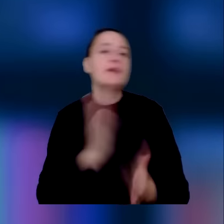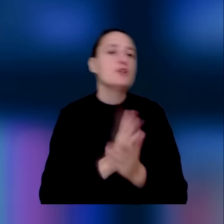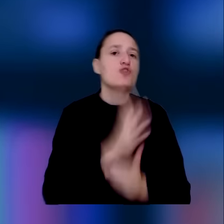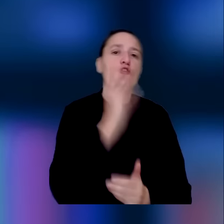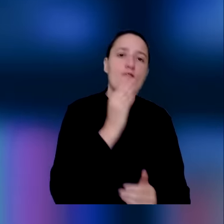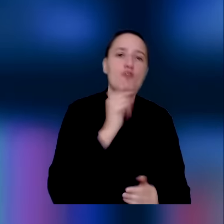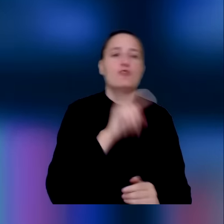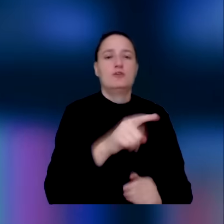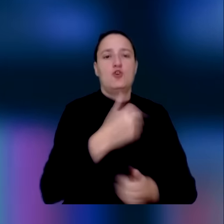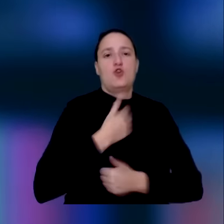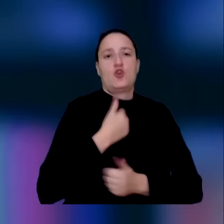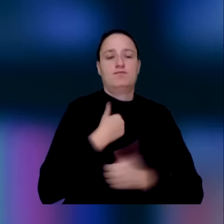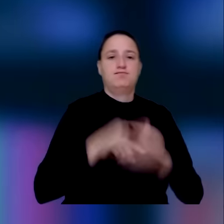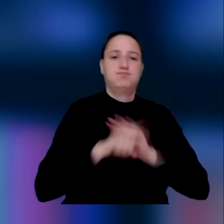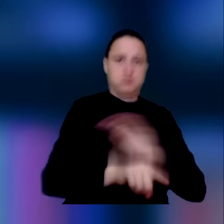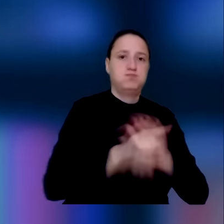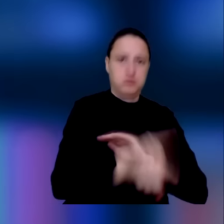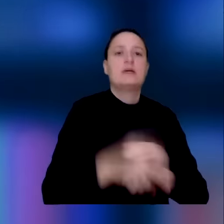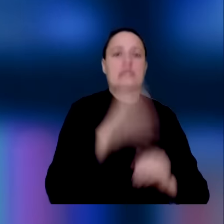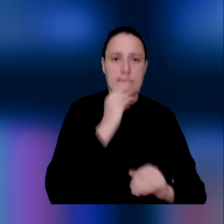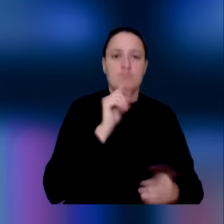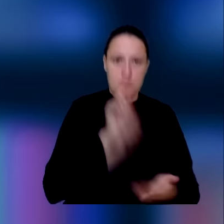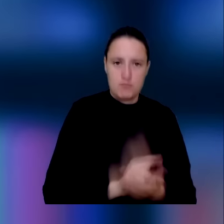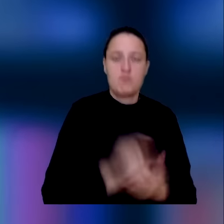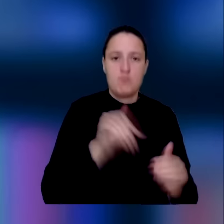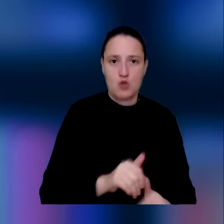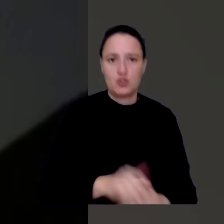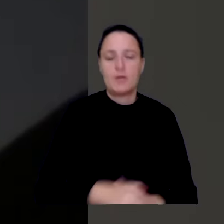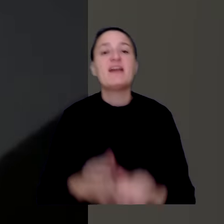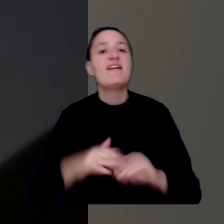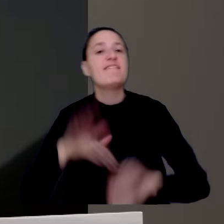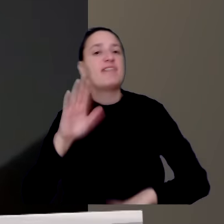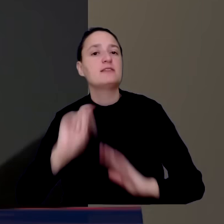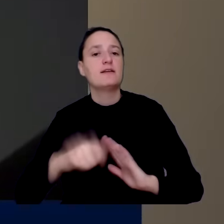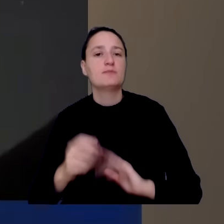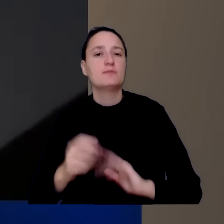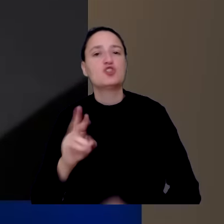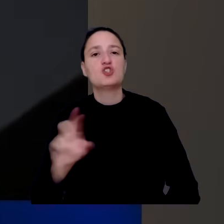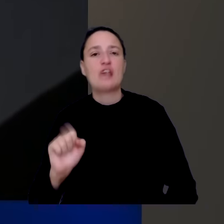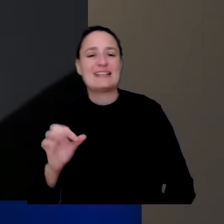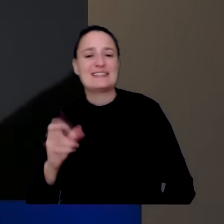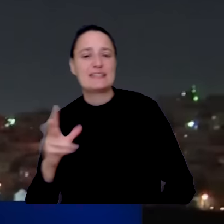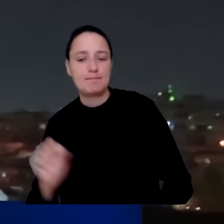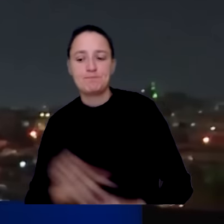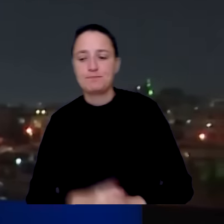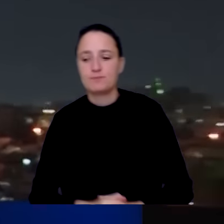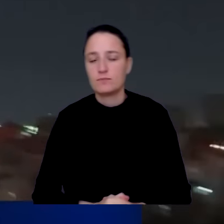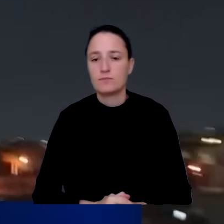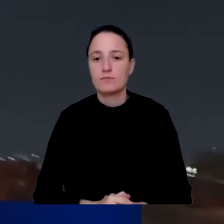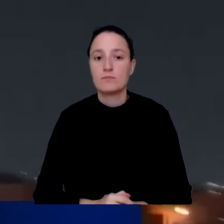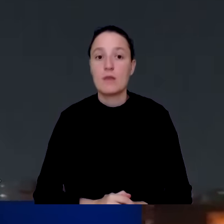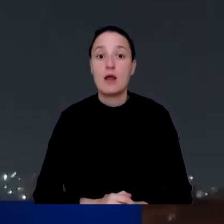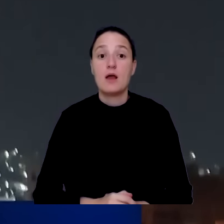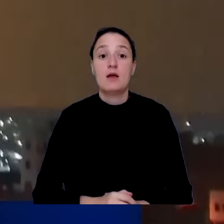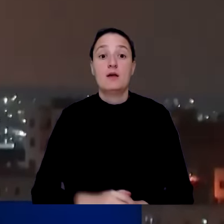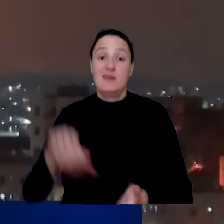Islamskiej Gwardii Rewolucyjnej. Więcej w materiale Kamila Trzaski. Irański atak na Izrael z pewnością nie